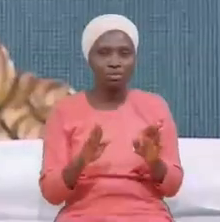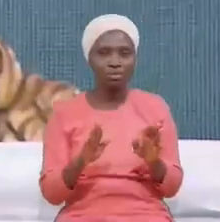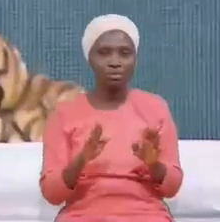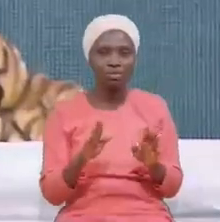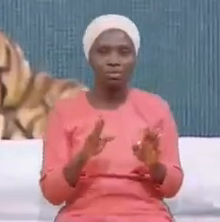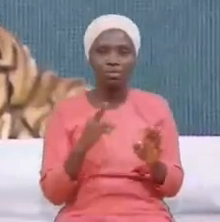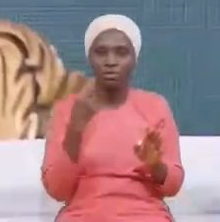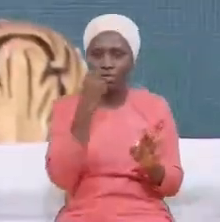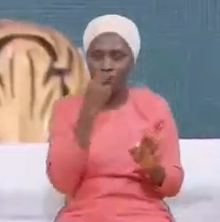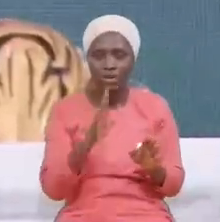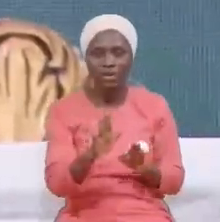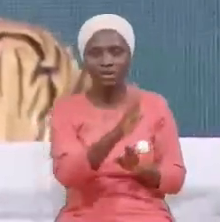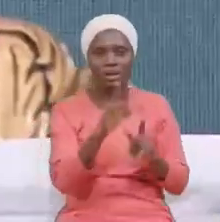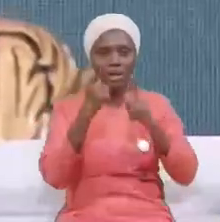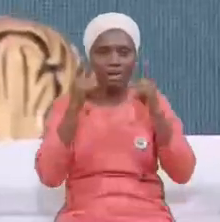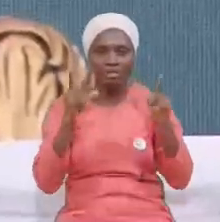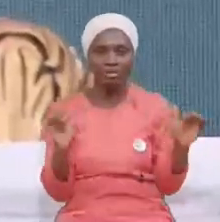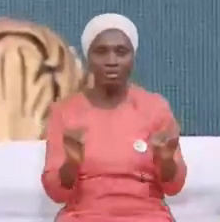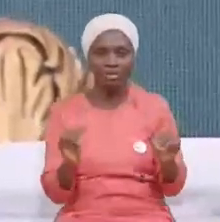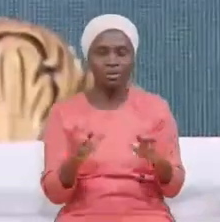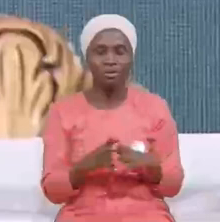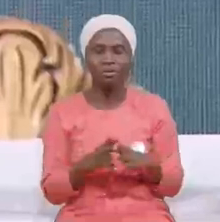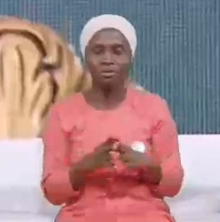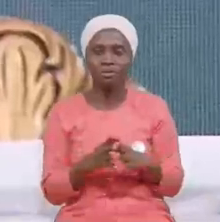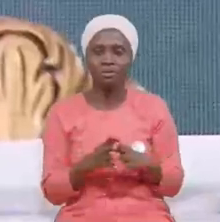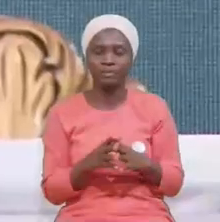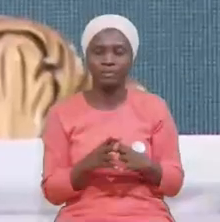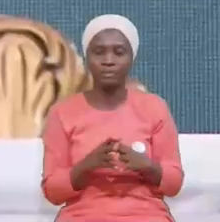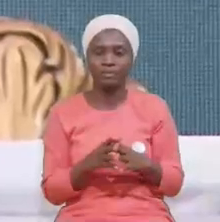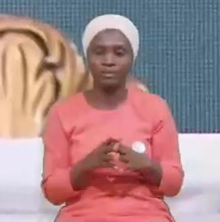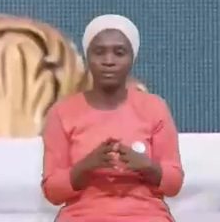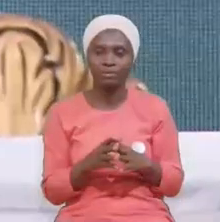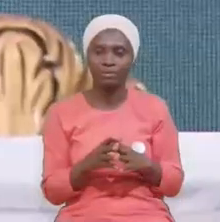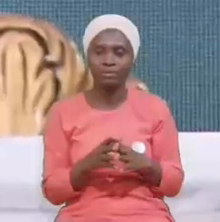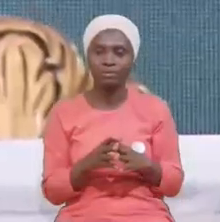Et la haine contre ceux-là qui ne parlent pas leur langue locale.